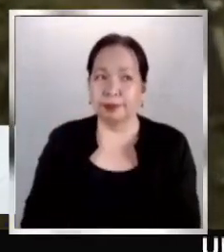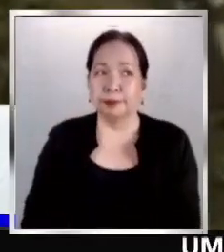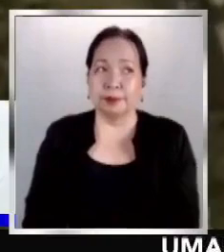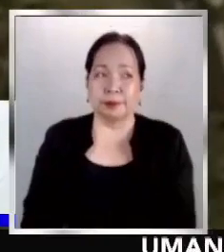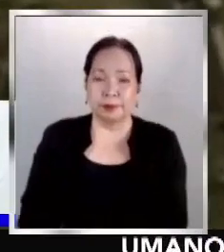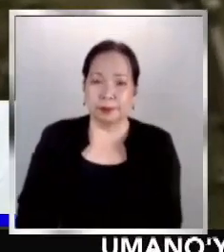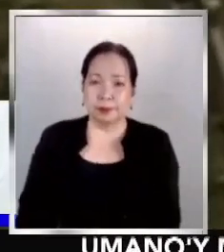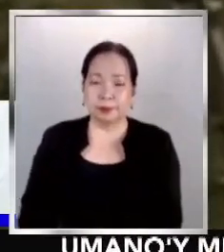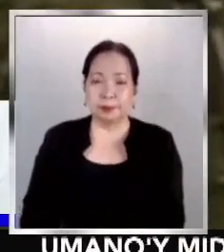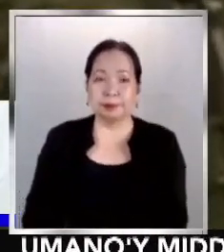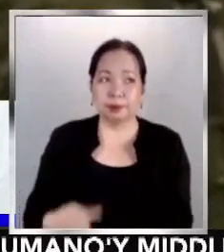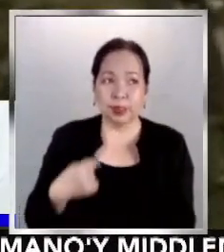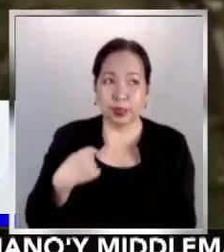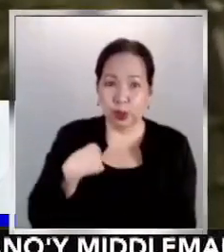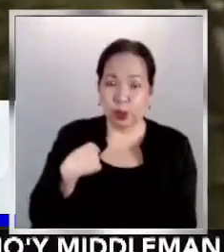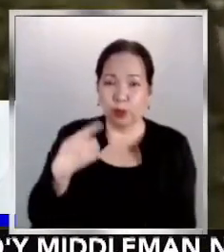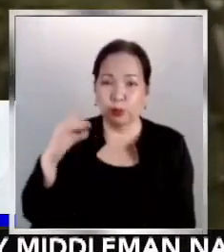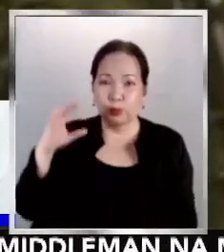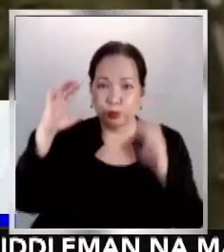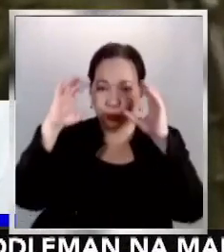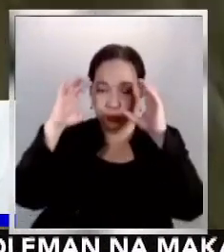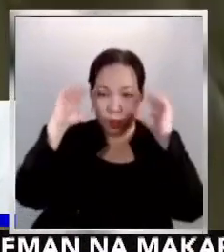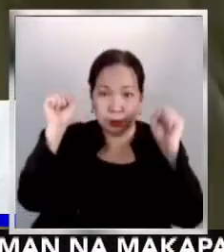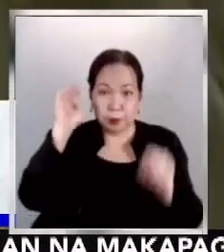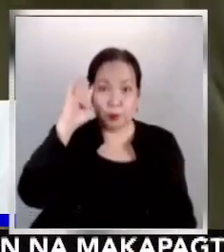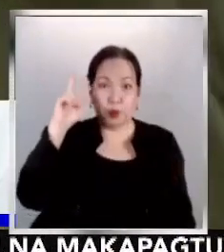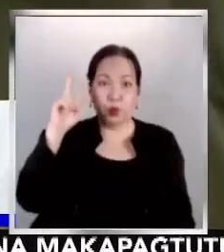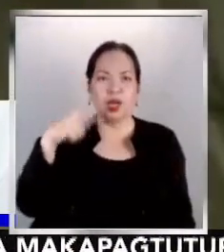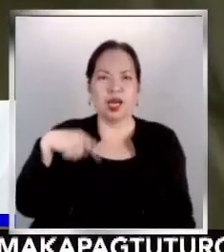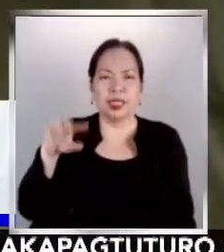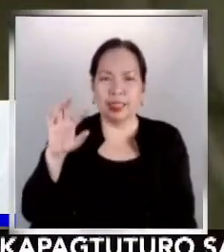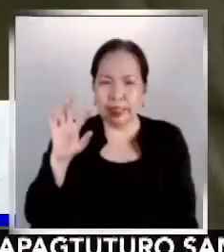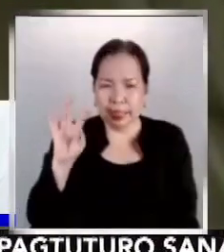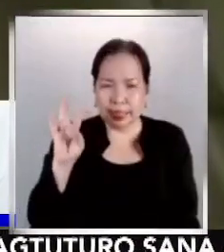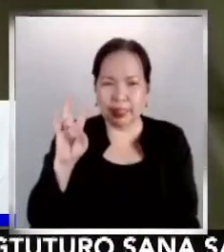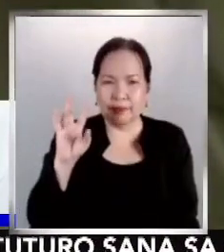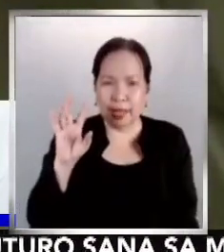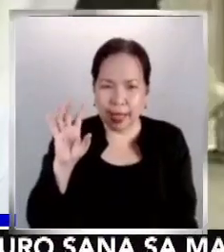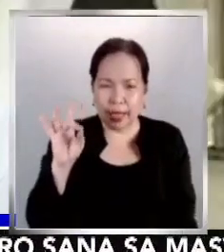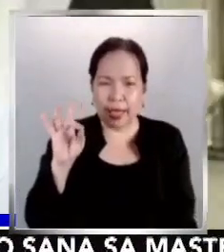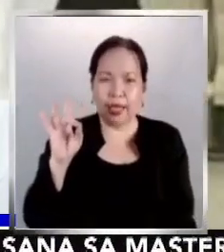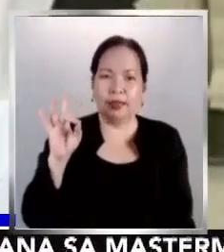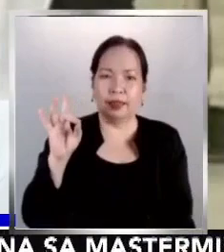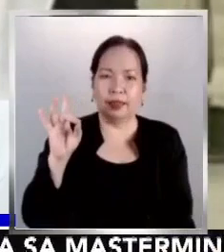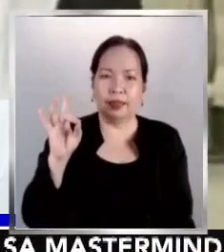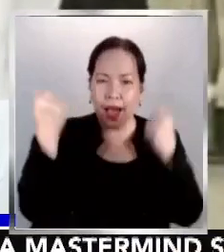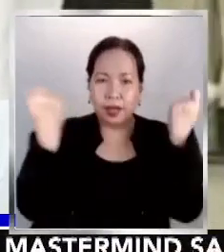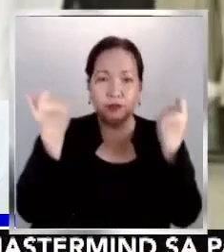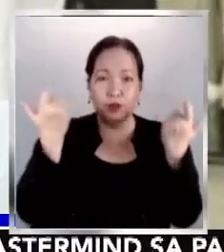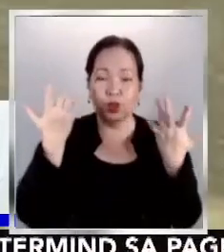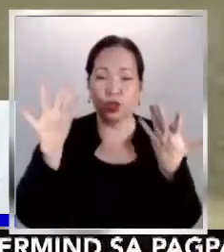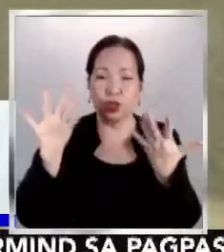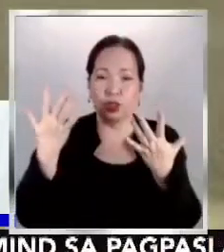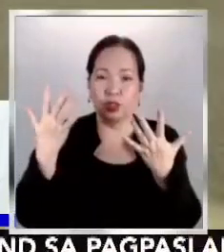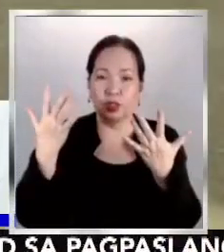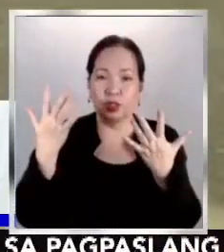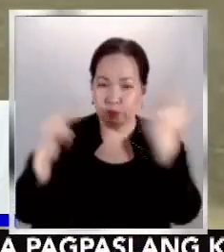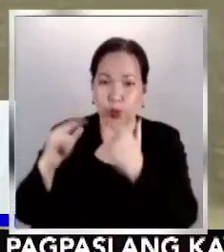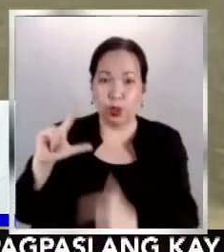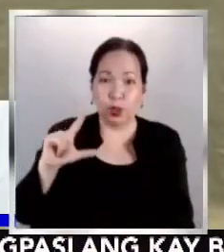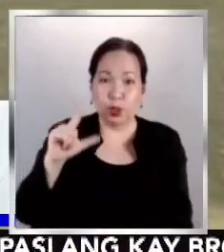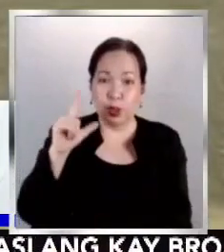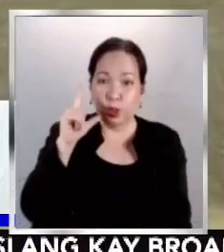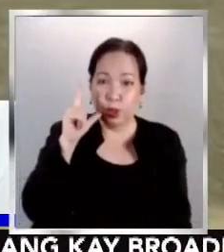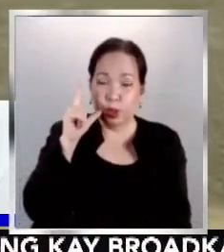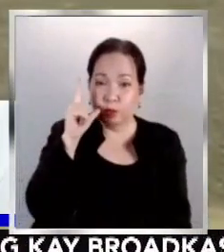Pinangunahan ni Pangulong Bongbong Marcos ang 78th anniversary ng Leyte Gulf Landing sa Palo, Leyte. Ito yung makasaysayang pagbabalik ng mga